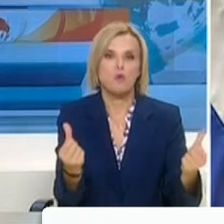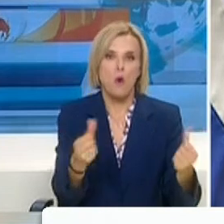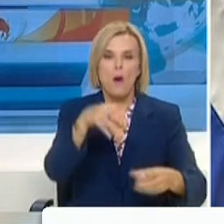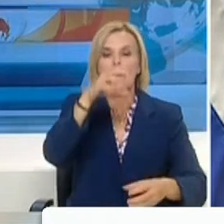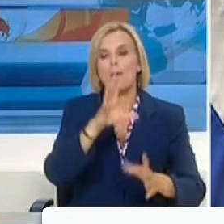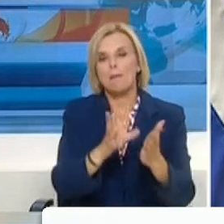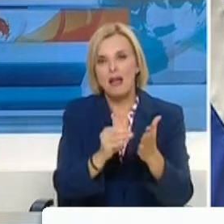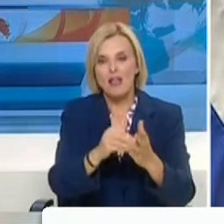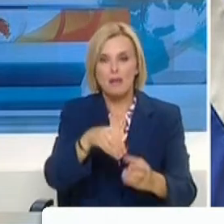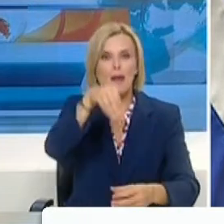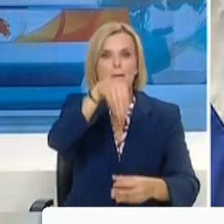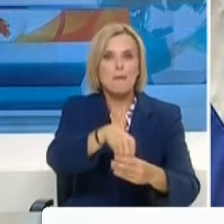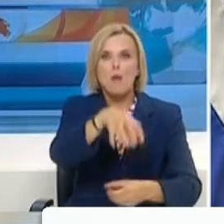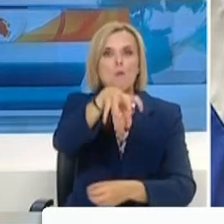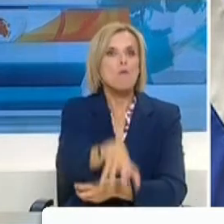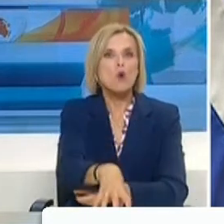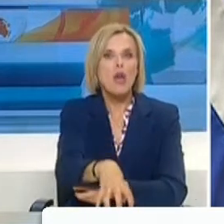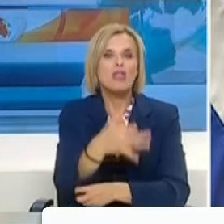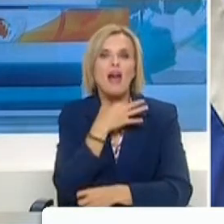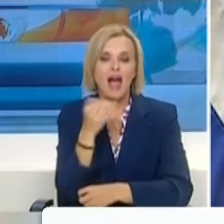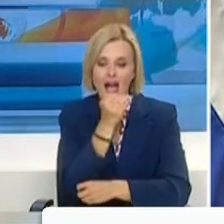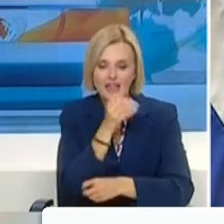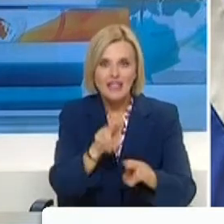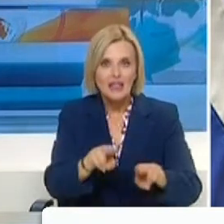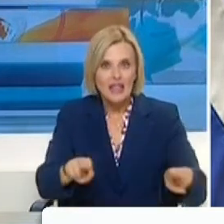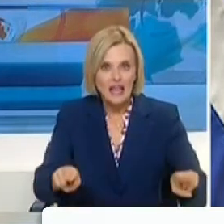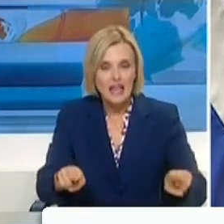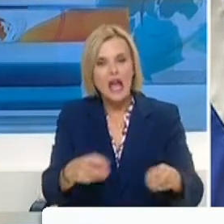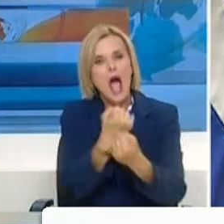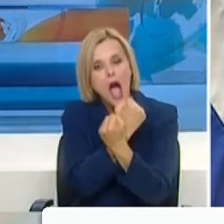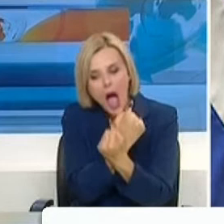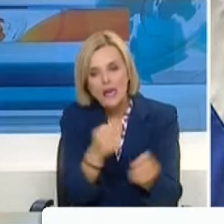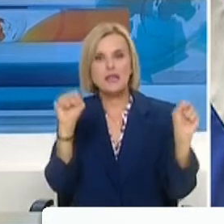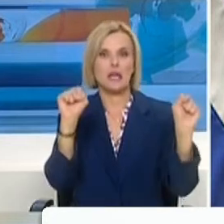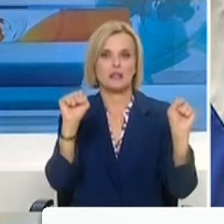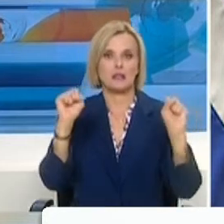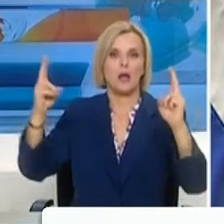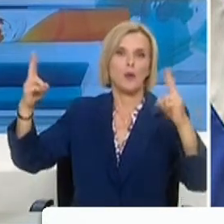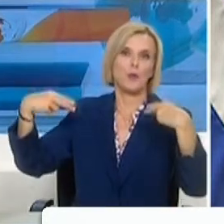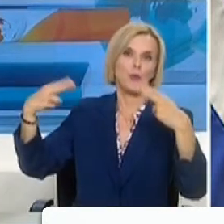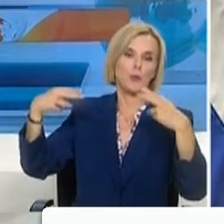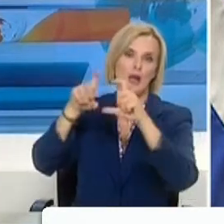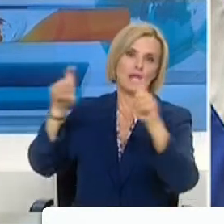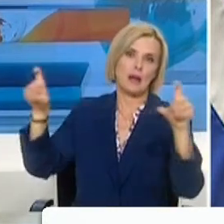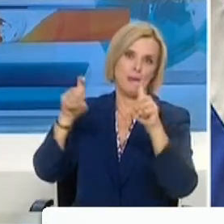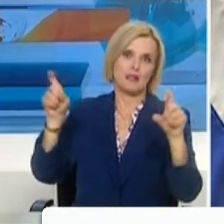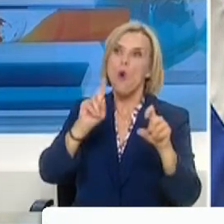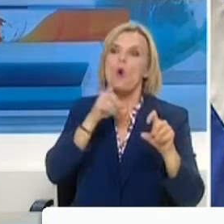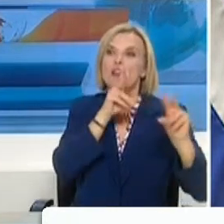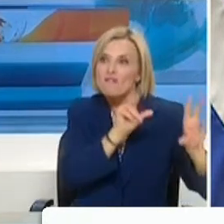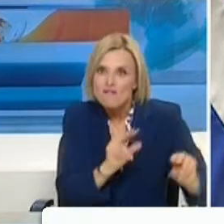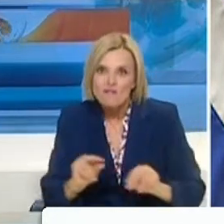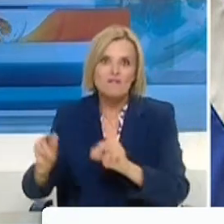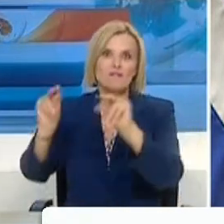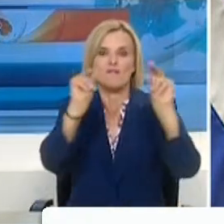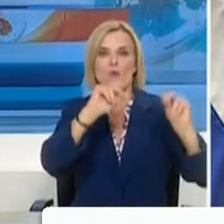θεραπείας. Προωθείται η συνεχής και 24ωρη χρήση των μονάδων σύμφωνα με οδηγίες